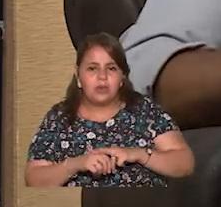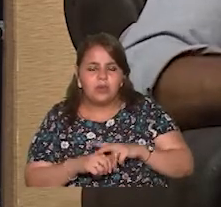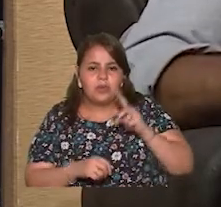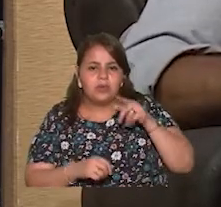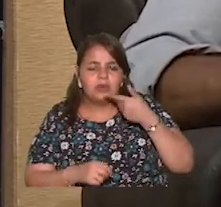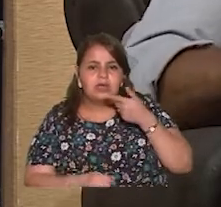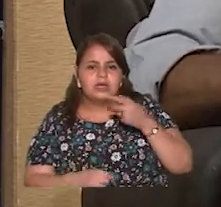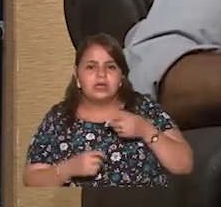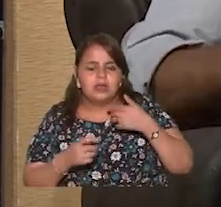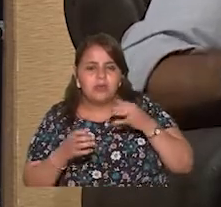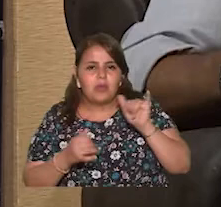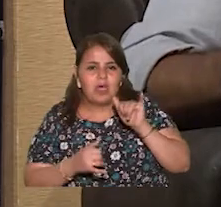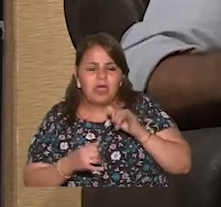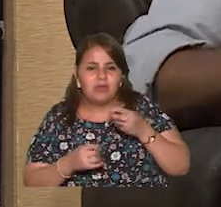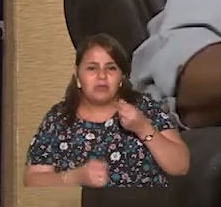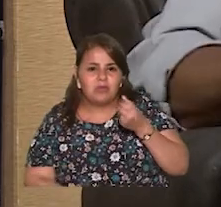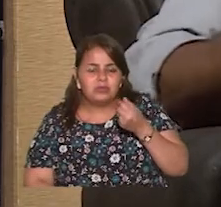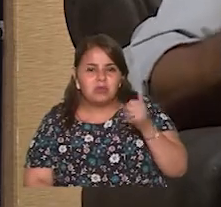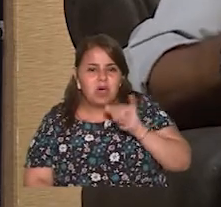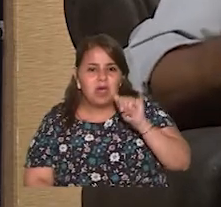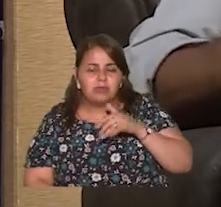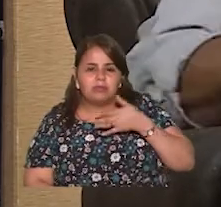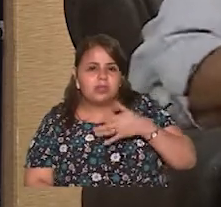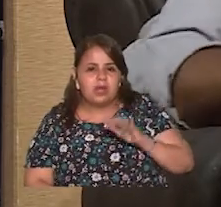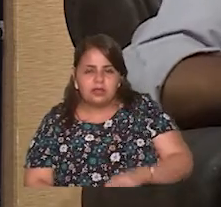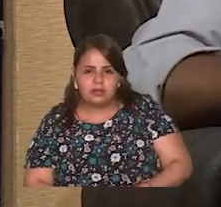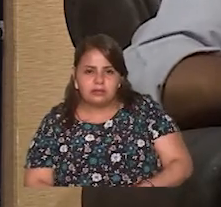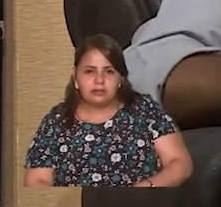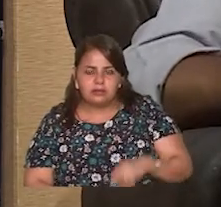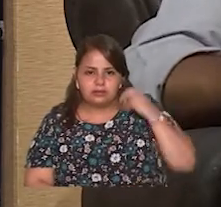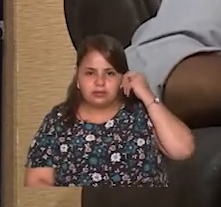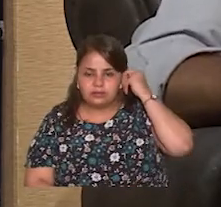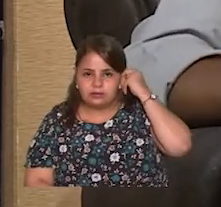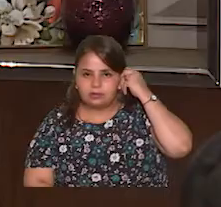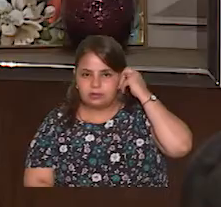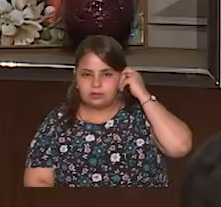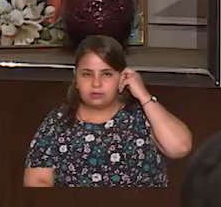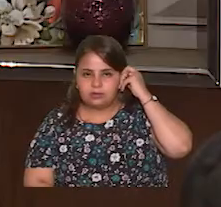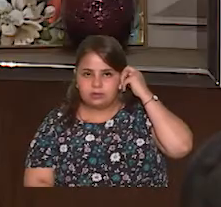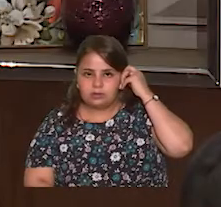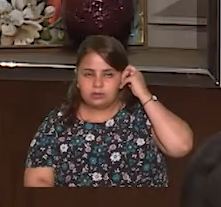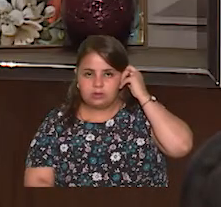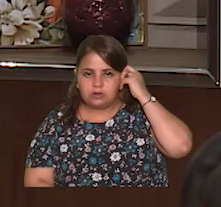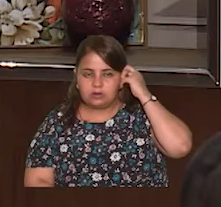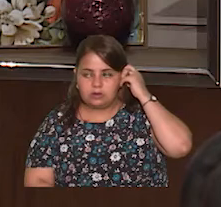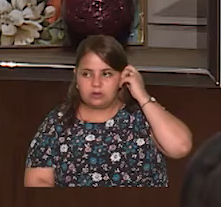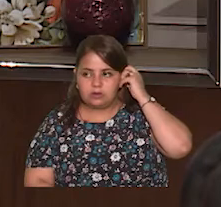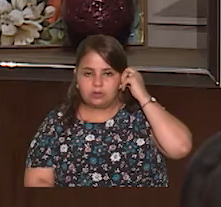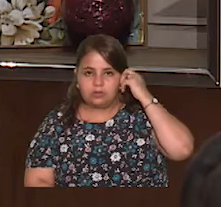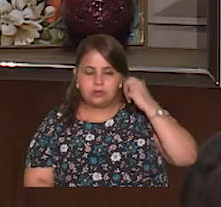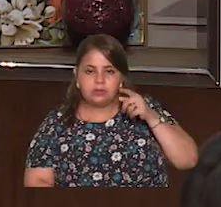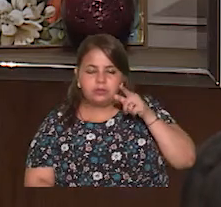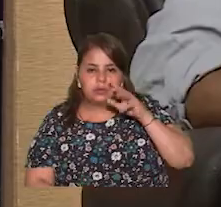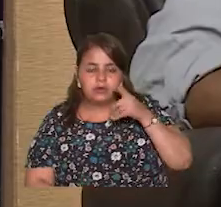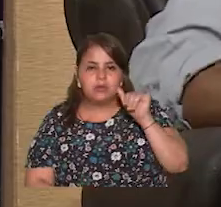شركه مربحه ويعبدون المال. مش ممكن تنمو في مجتمع شكله عامل كده. إنما على الرجل والمرأة إما أن